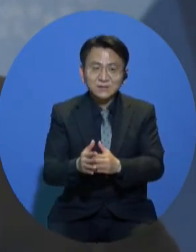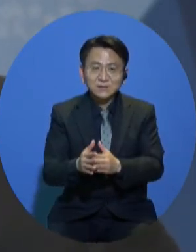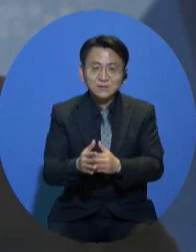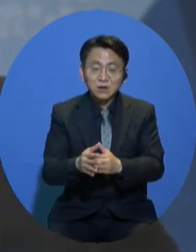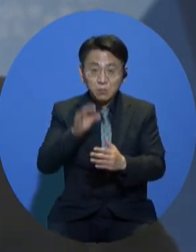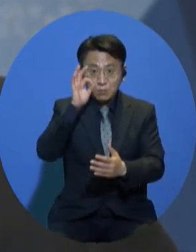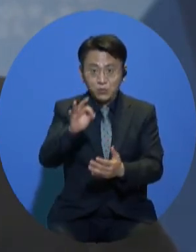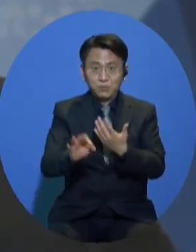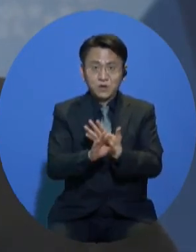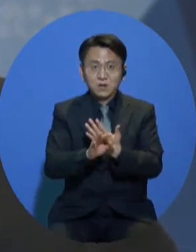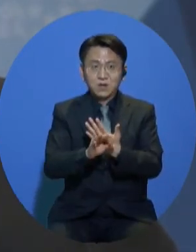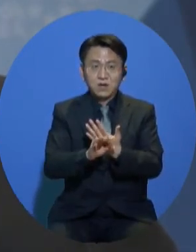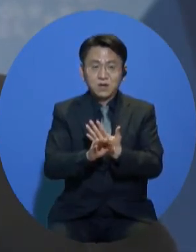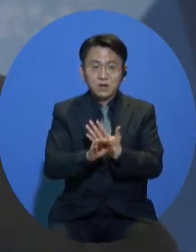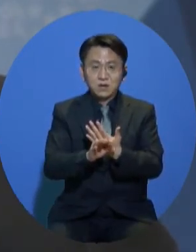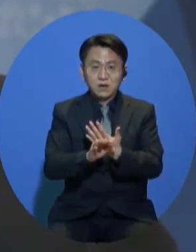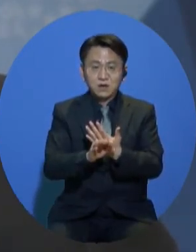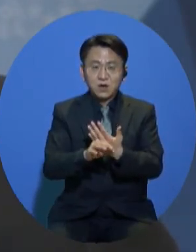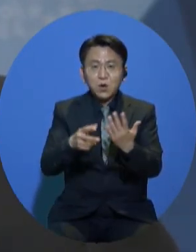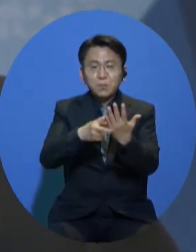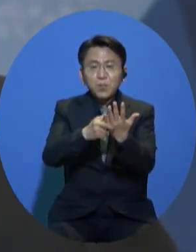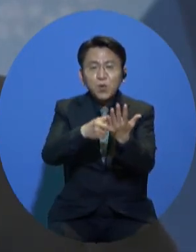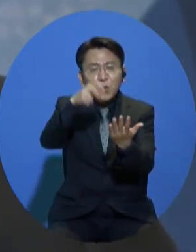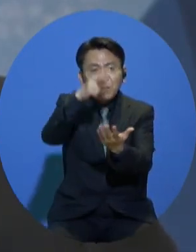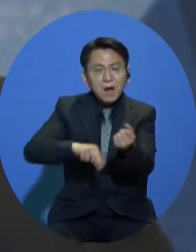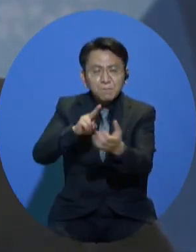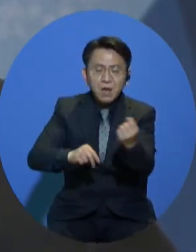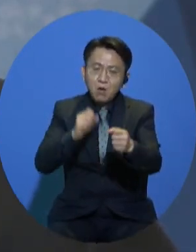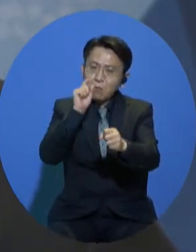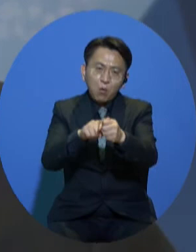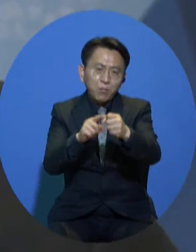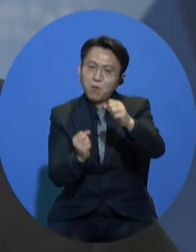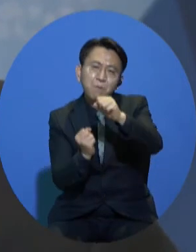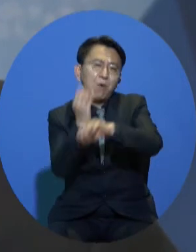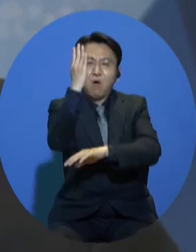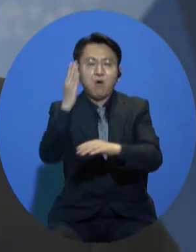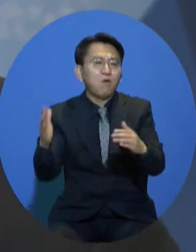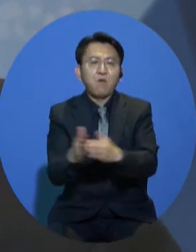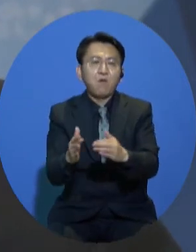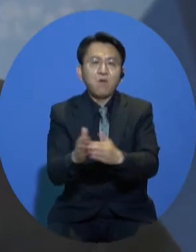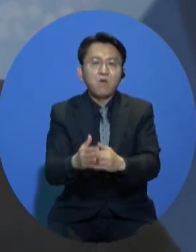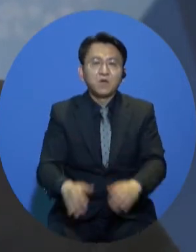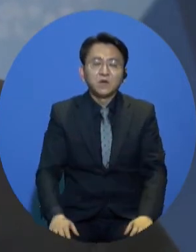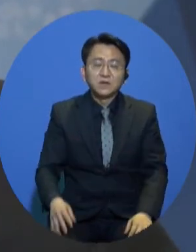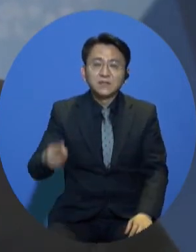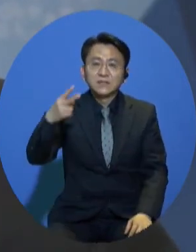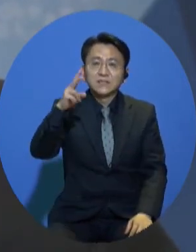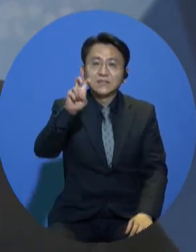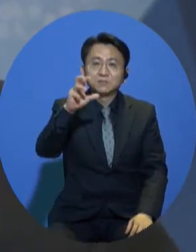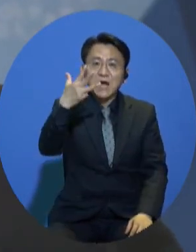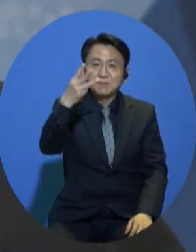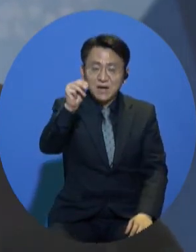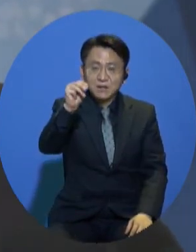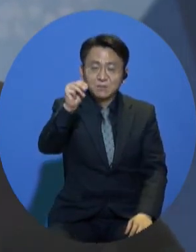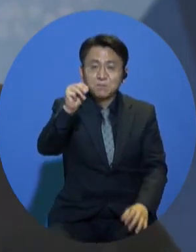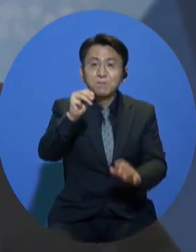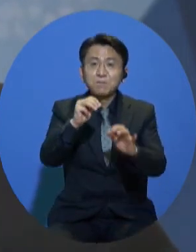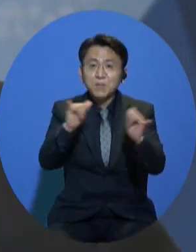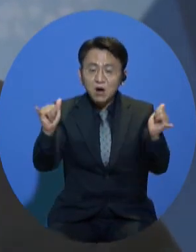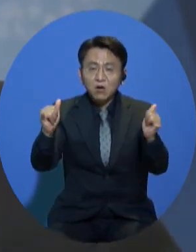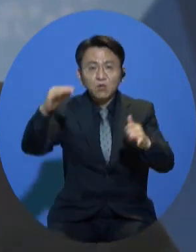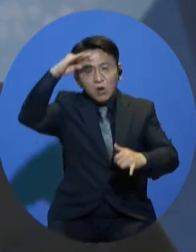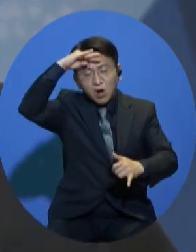지금까지 보면 우리 표 판매 목표를 달성했습니다. 28만